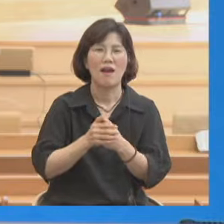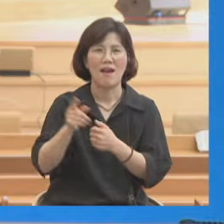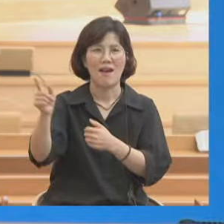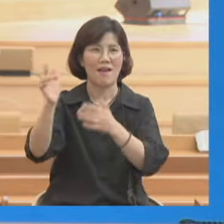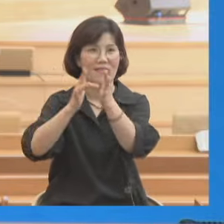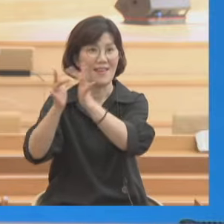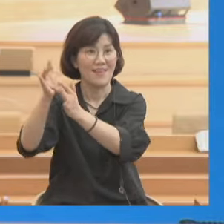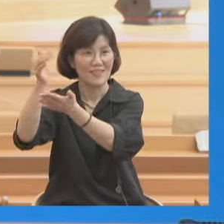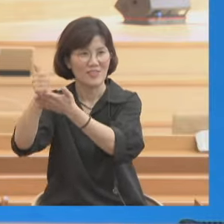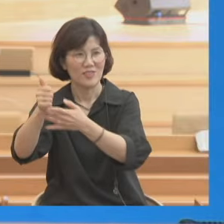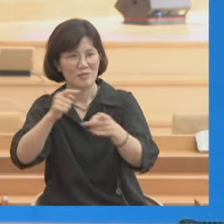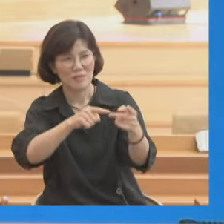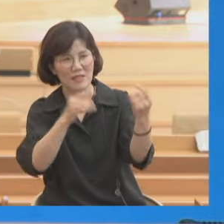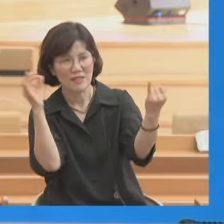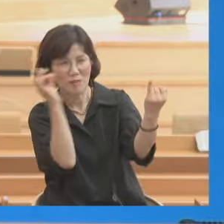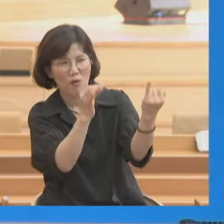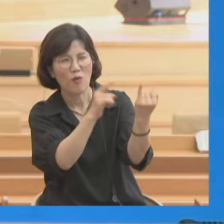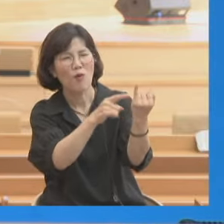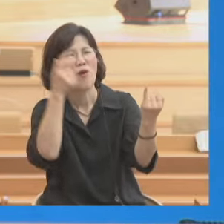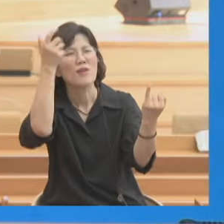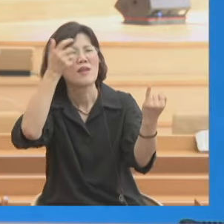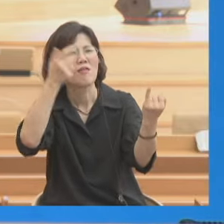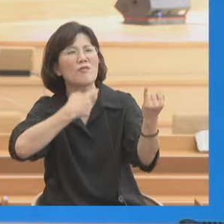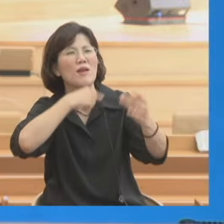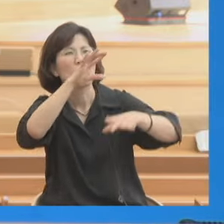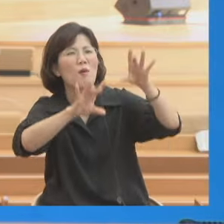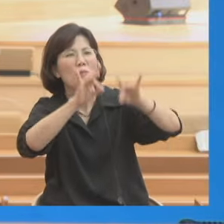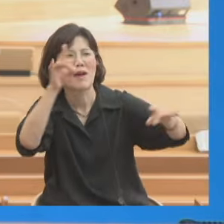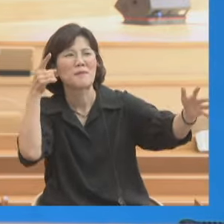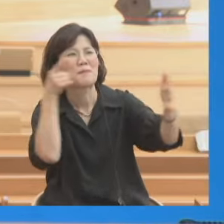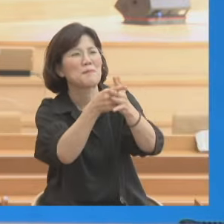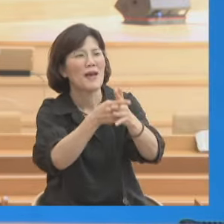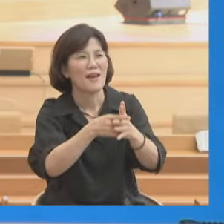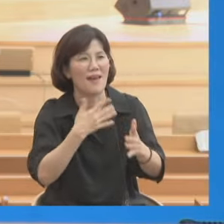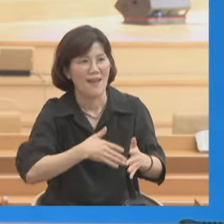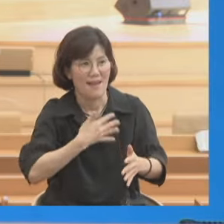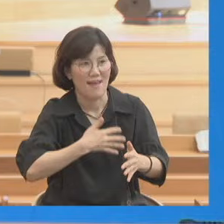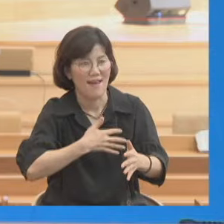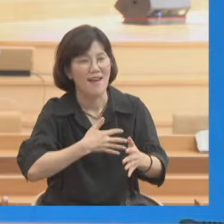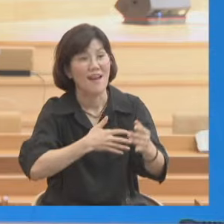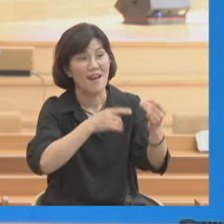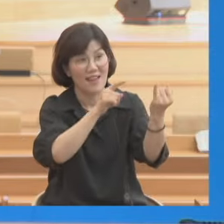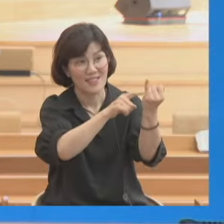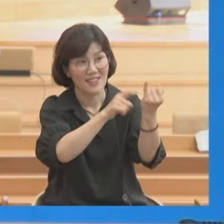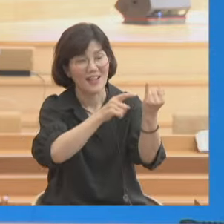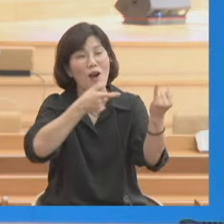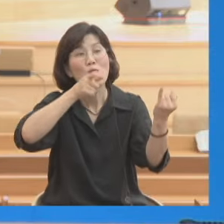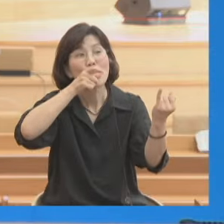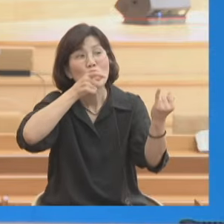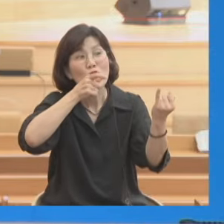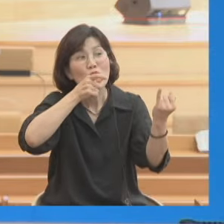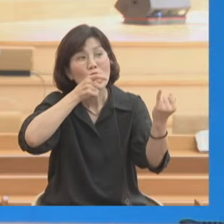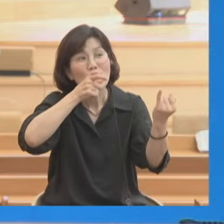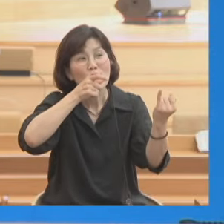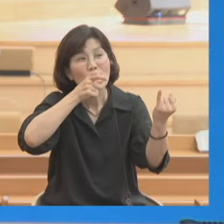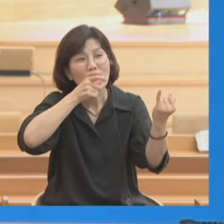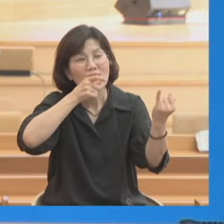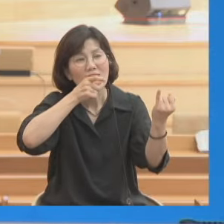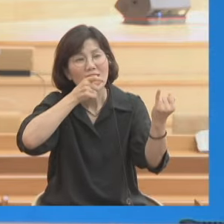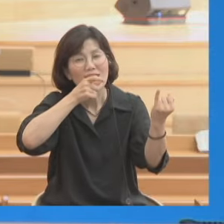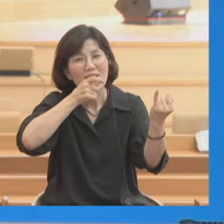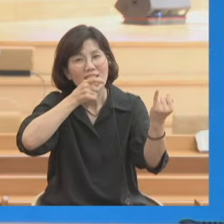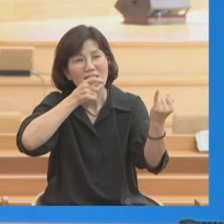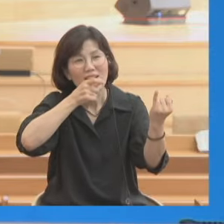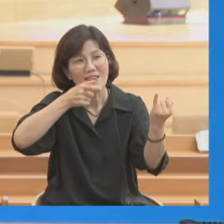영혼의 갈급함, 갈증, 목마름을 정확하게 이해하고, 네가 물 좀 달라고 하니 네가 누구인 줄